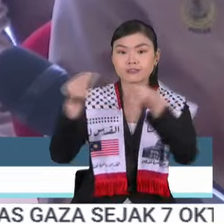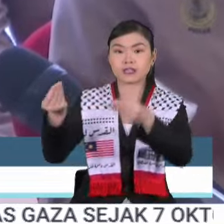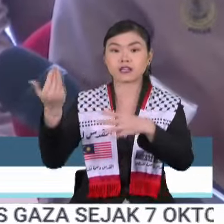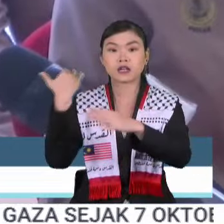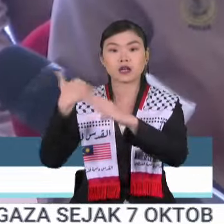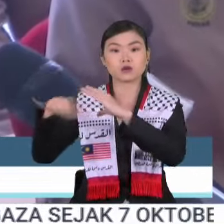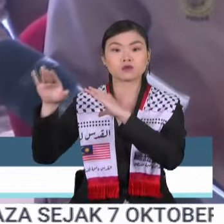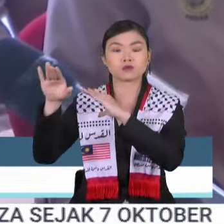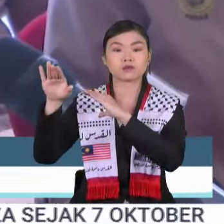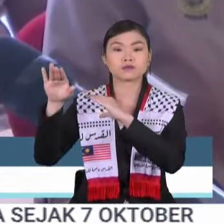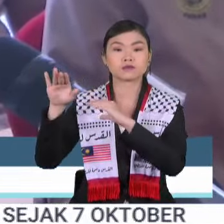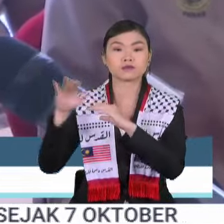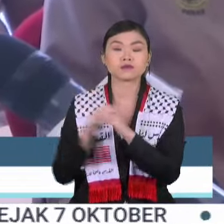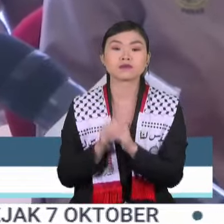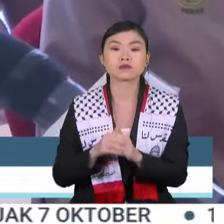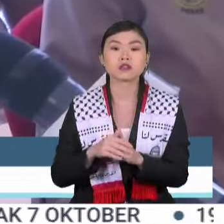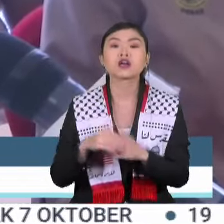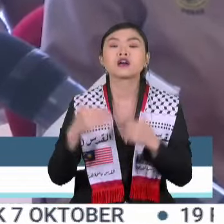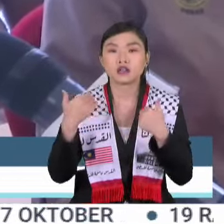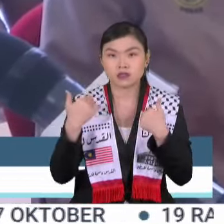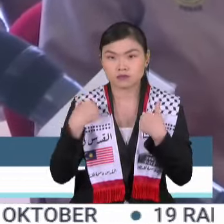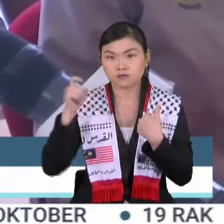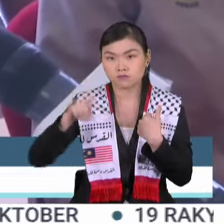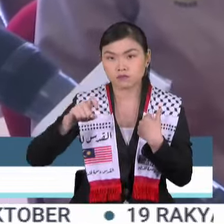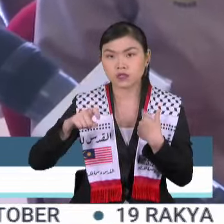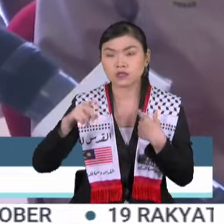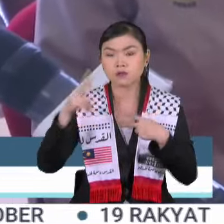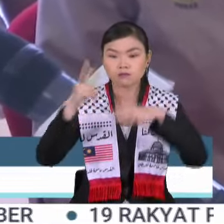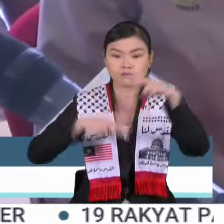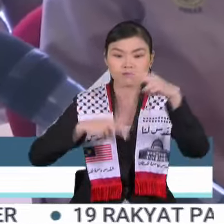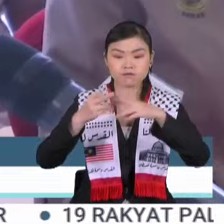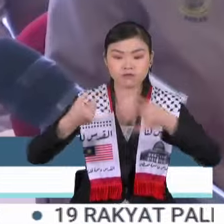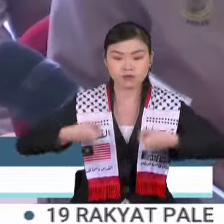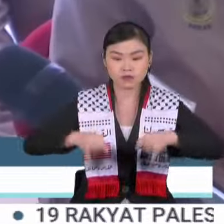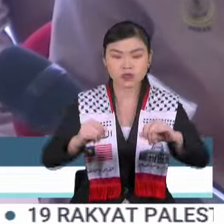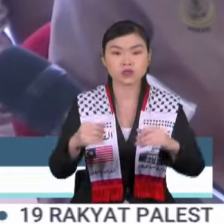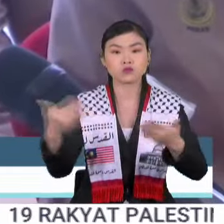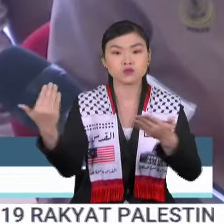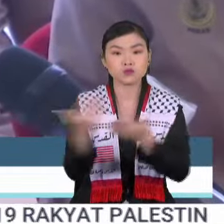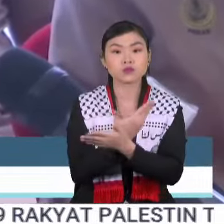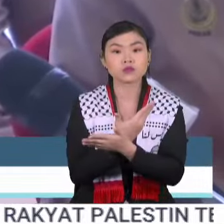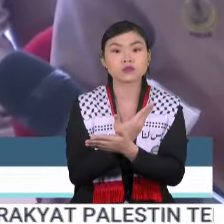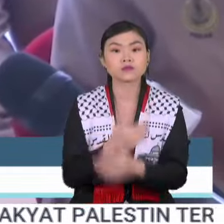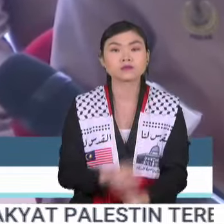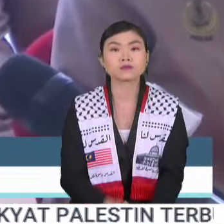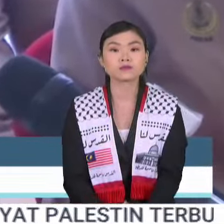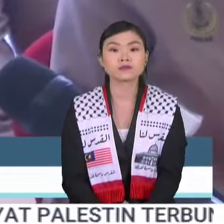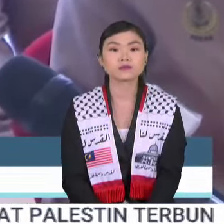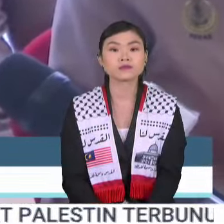melaluiangan itu ada keperluan untuk membina lebur Raya baru dia